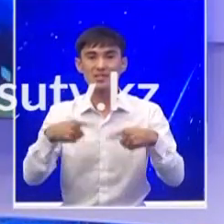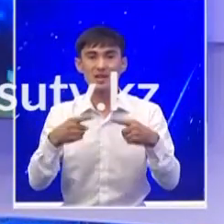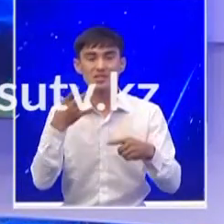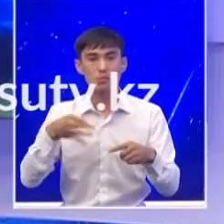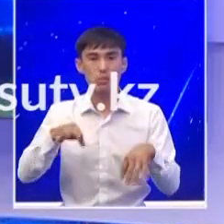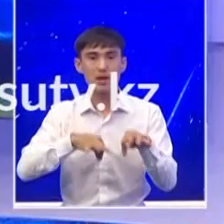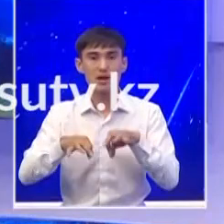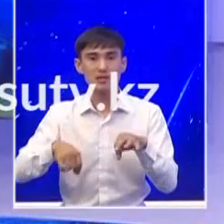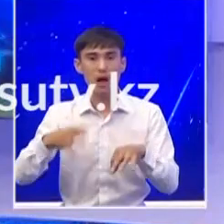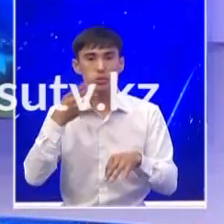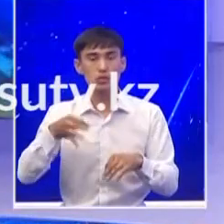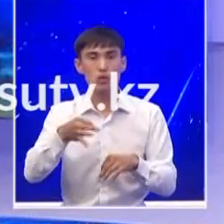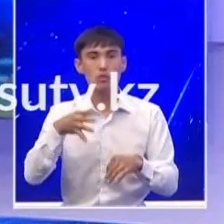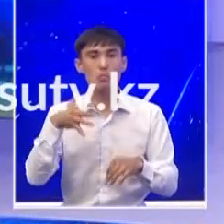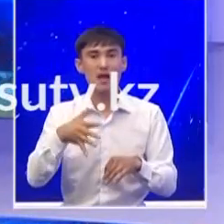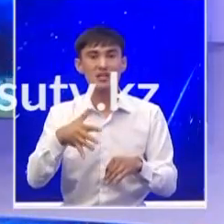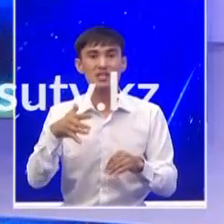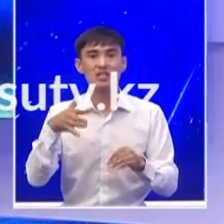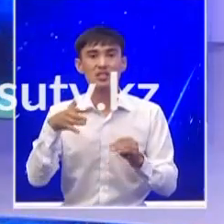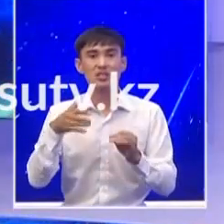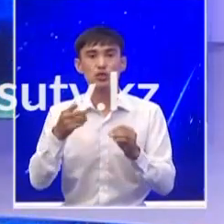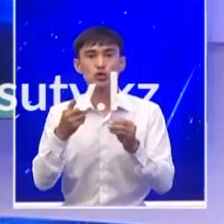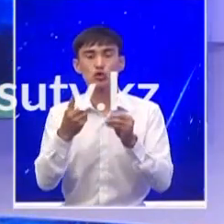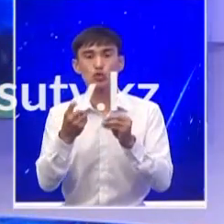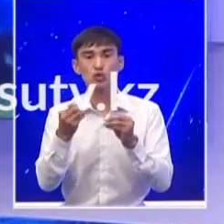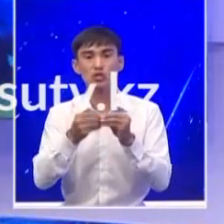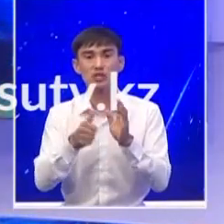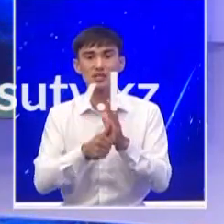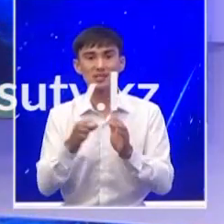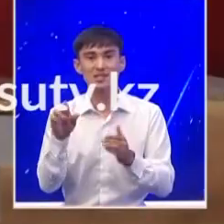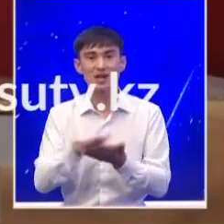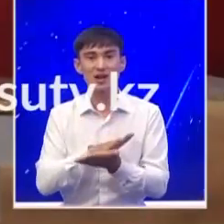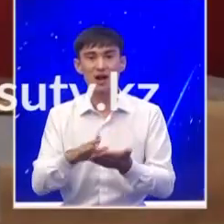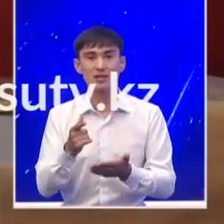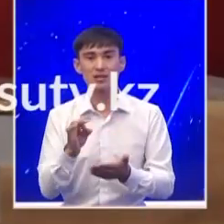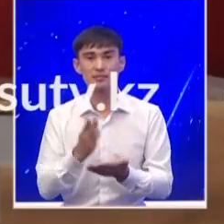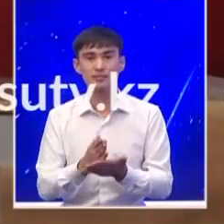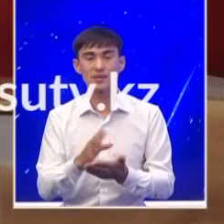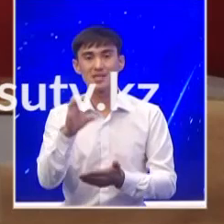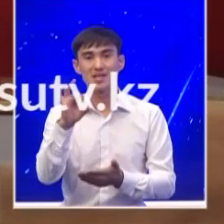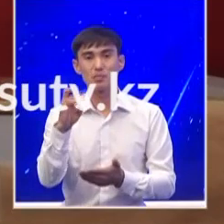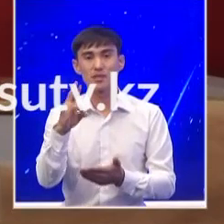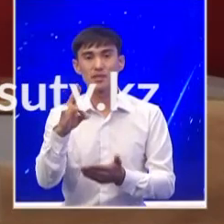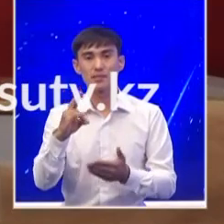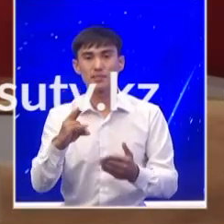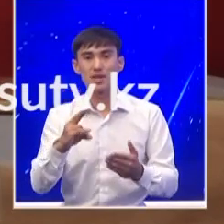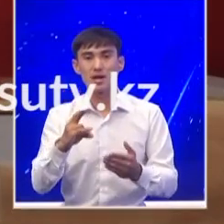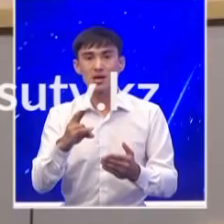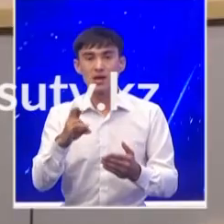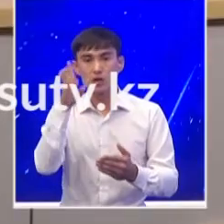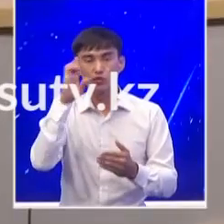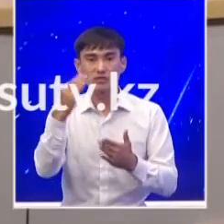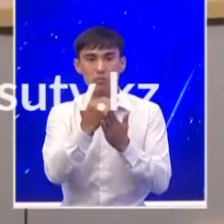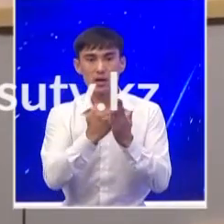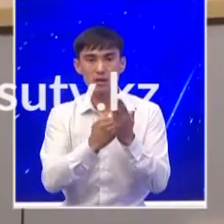Алматинской области выделено 5116 образовательных грантов. «Серпын дарит рывок». Государственная программа